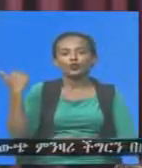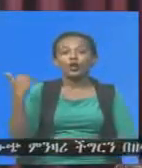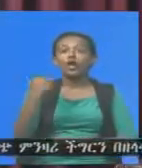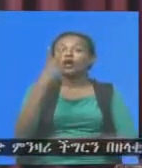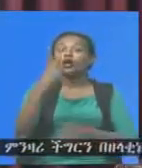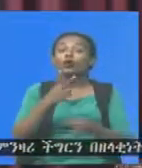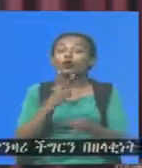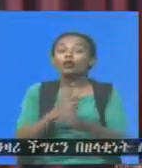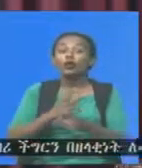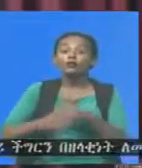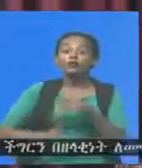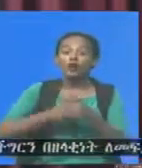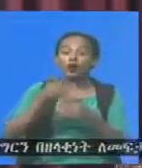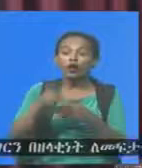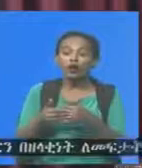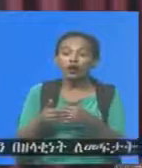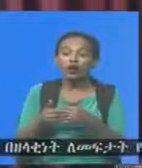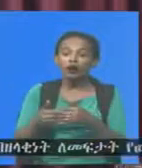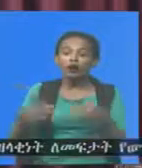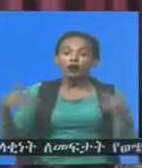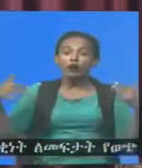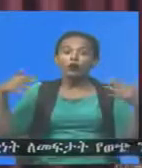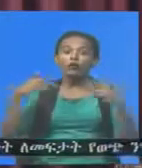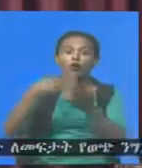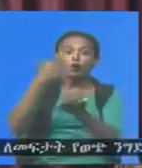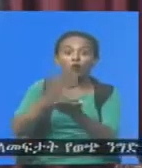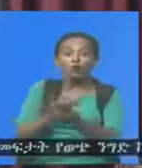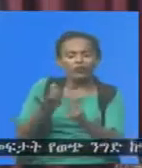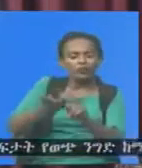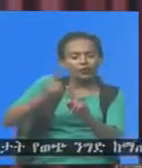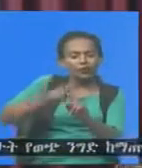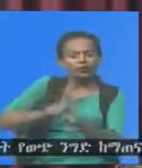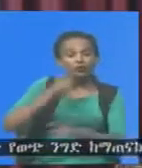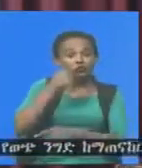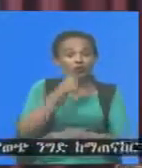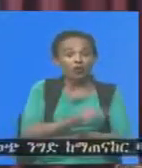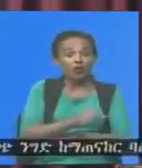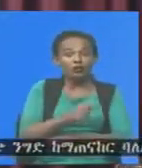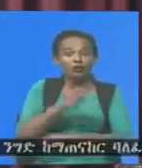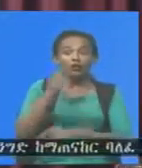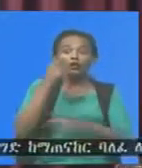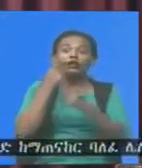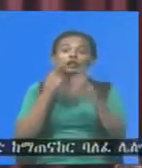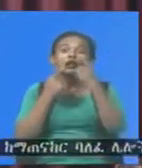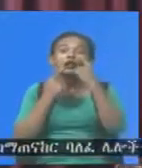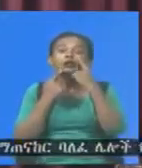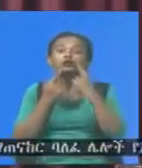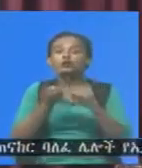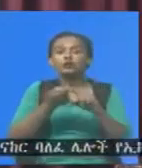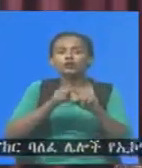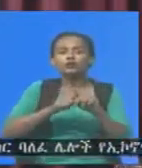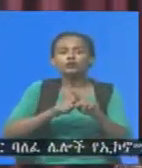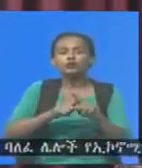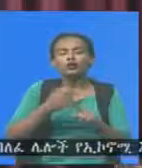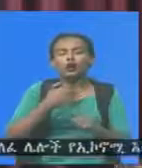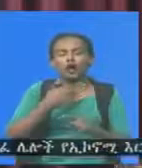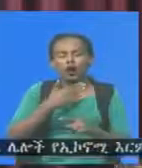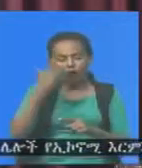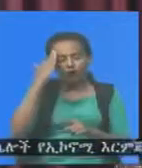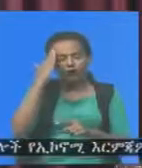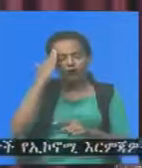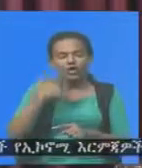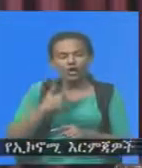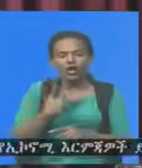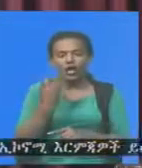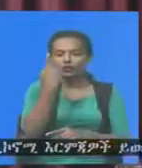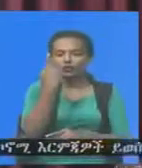ከሁለት አመት በኋላ ውጊያው ቆማል ተመለሱ ሲባል እያለቀሱ ከተመለሱት አንዱ ነኝ አቋዋሉ ስሜቱ